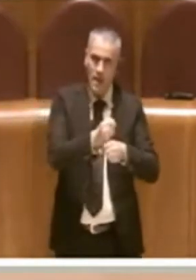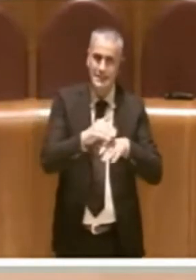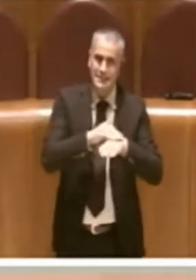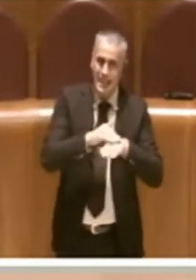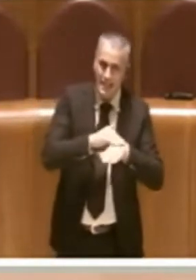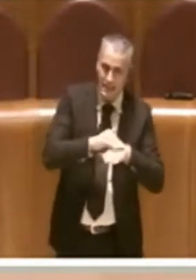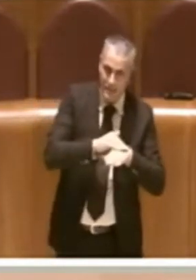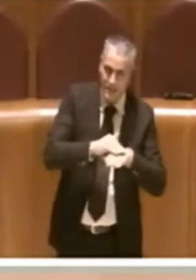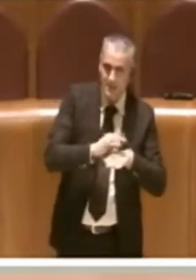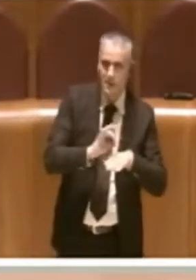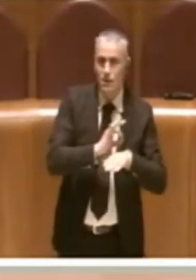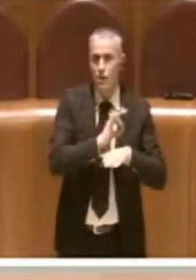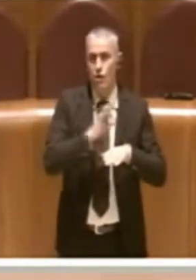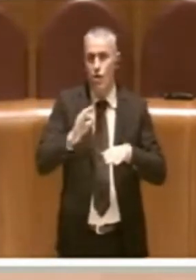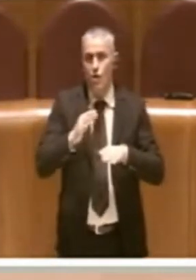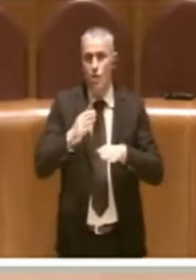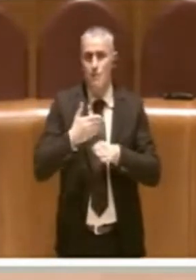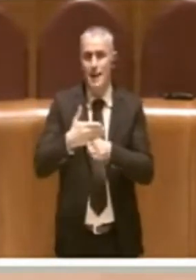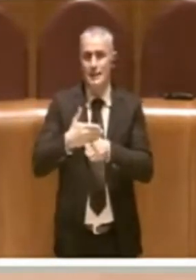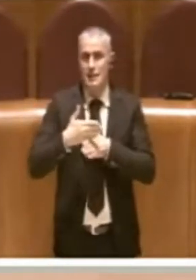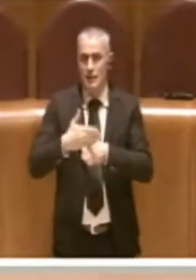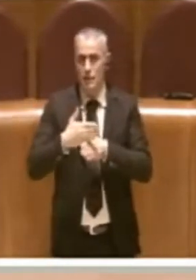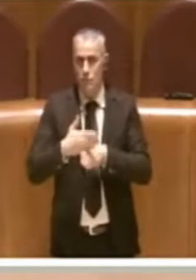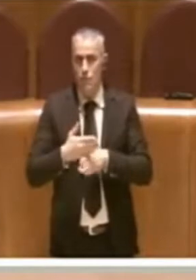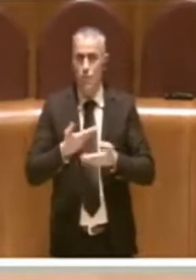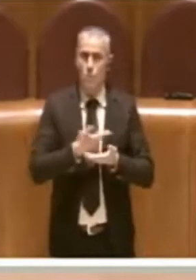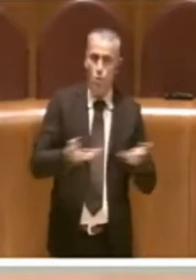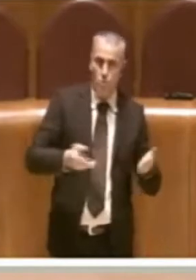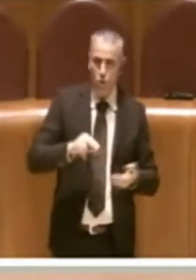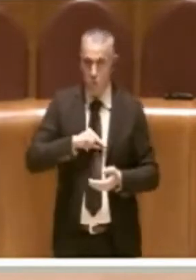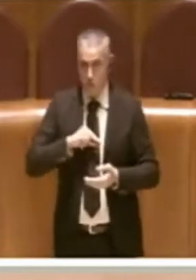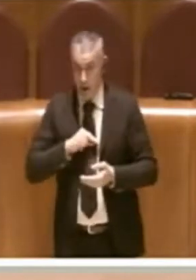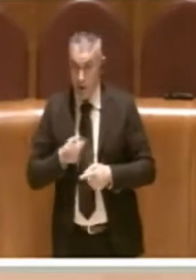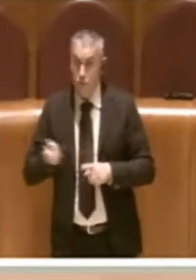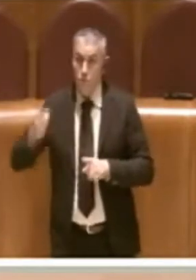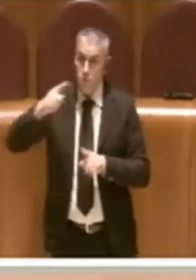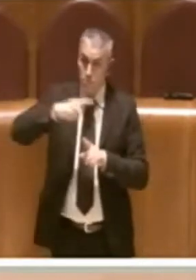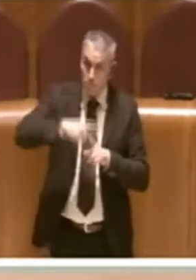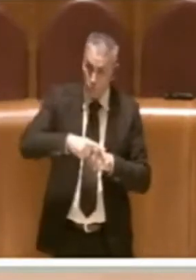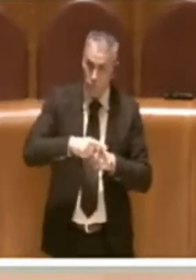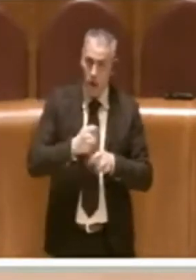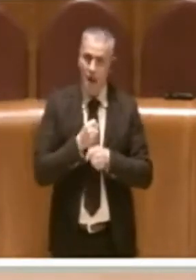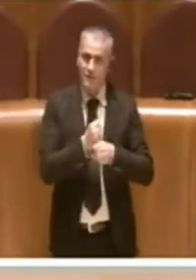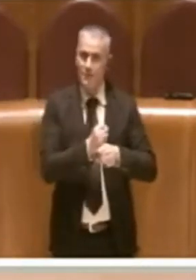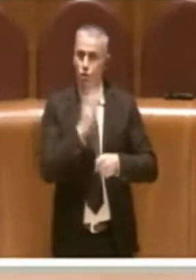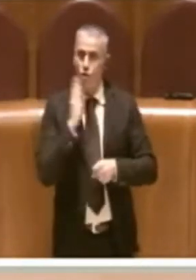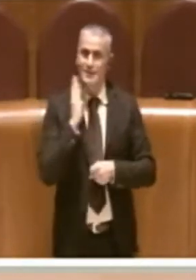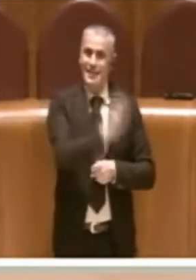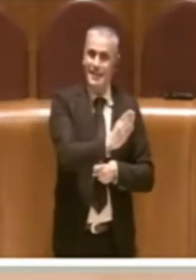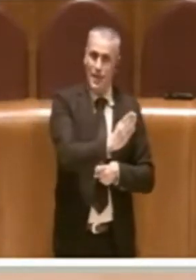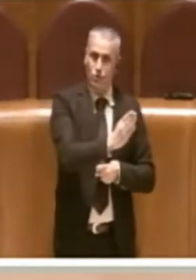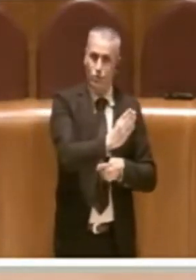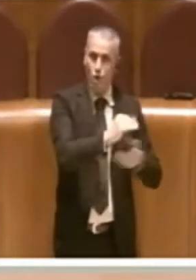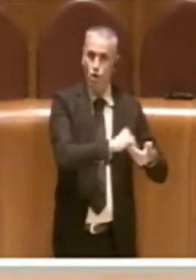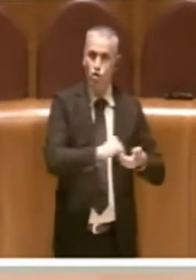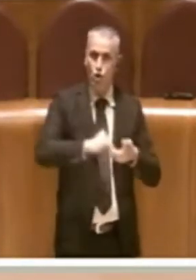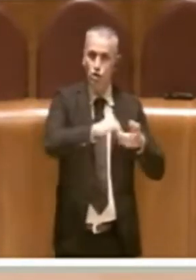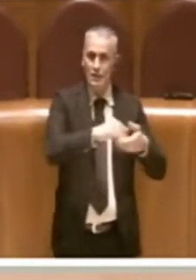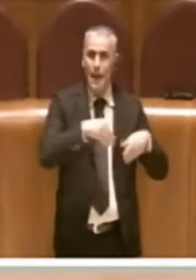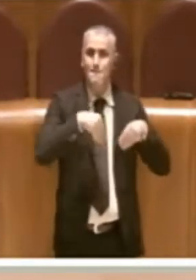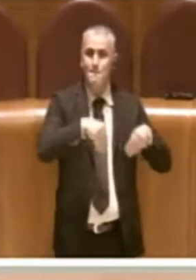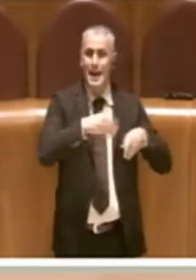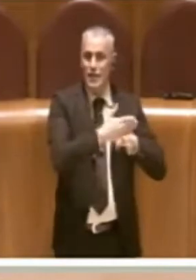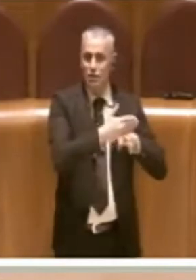o partenariato pubblico-privato, bensì anche la possibilità di affidamento diretto a una società partecipata